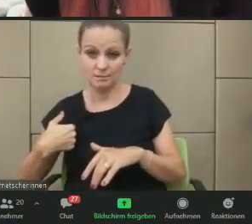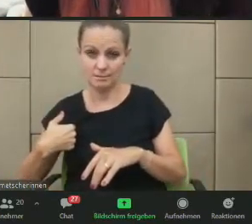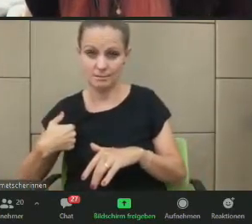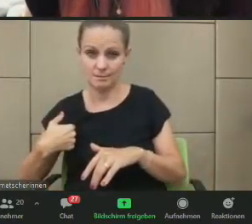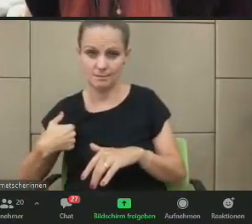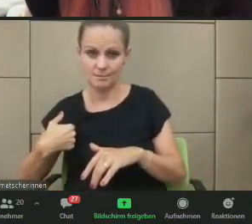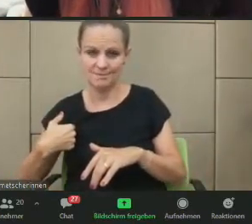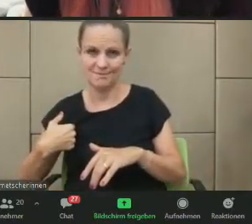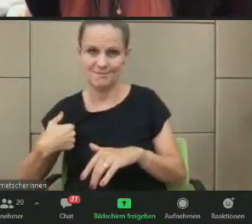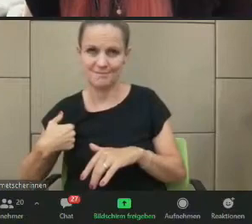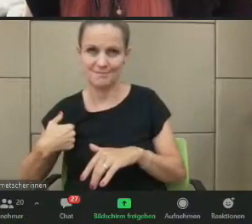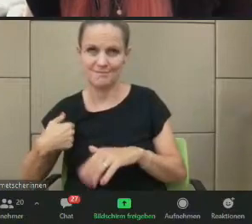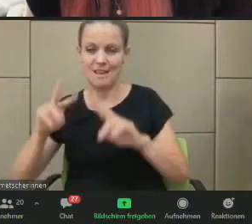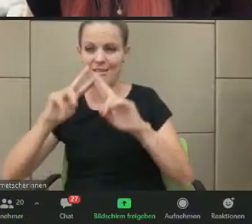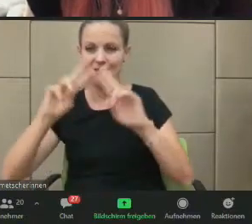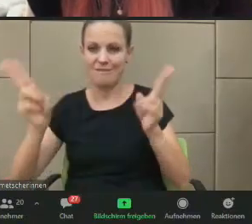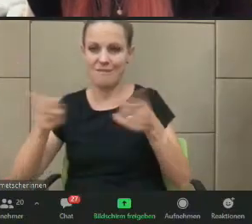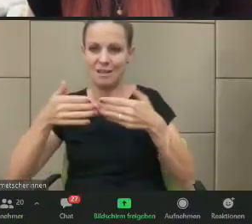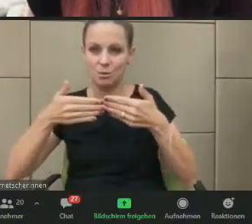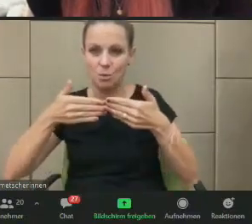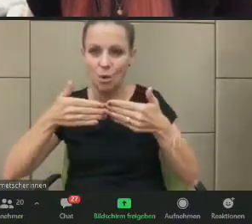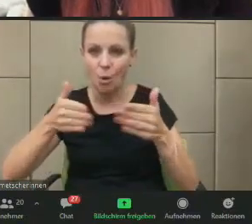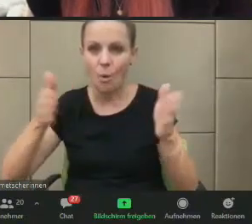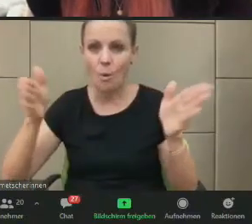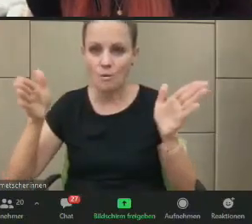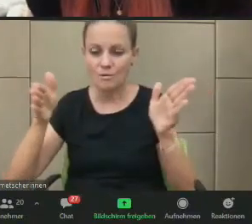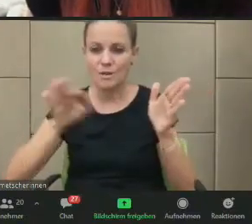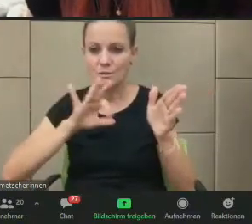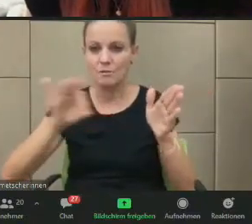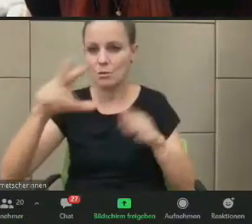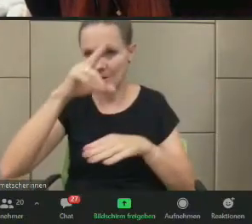die Tür zur Welt öffnet für Menschen mit Behinderung